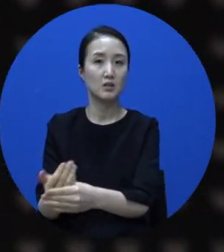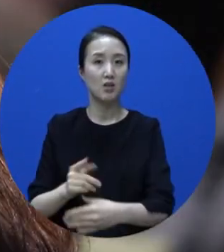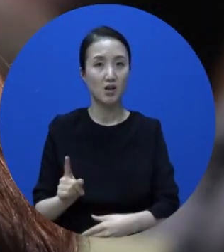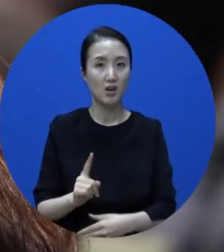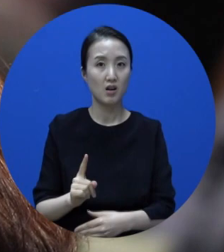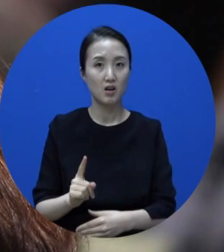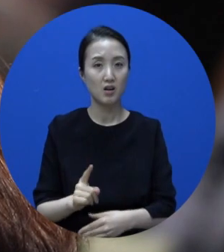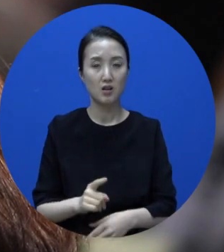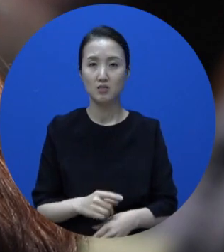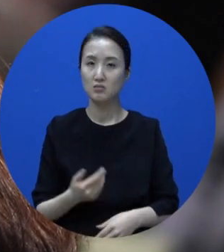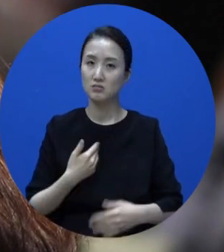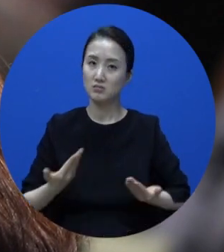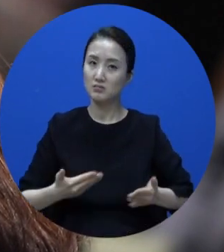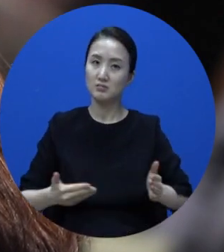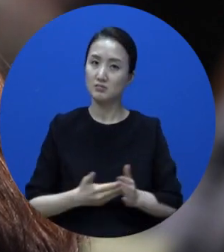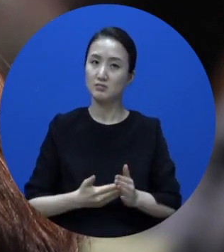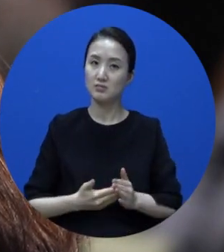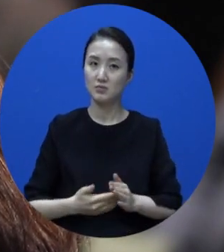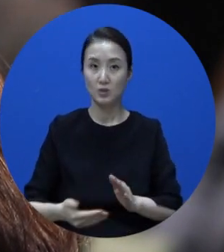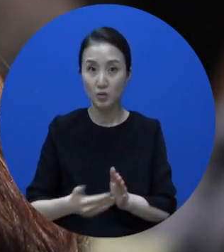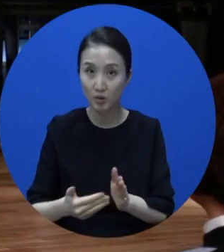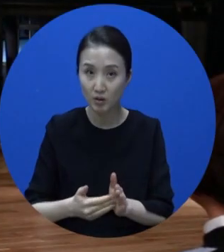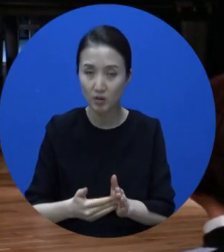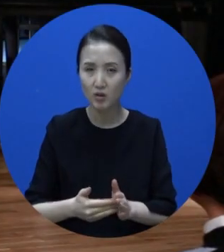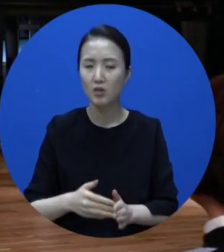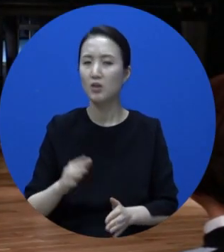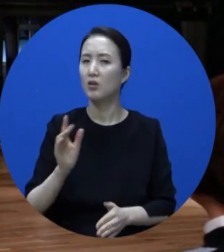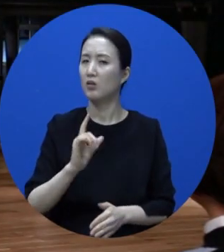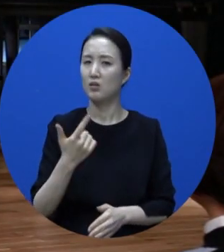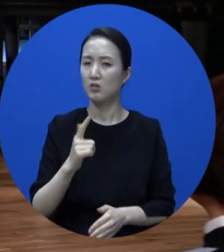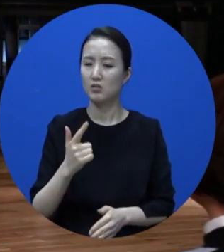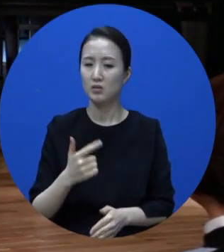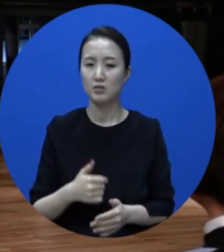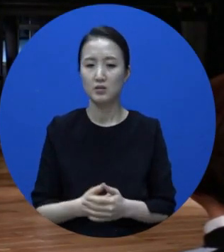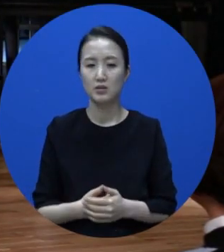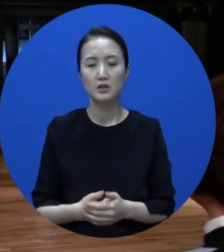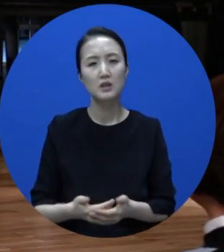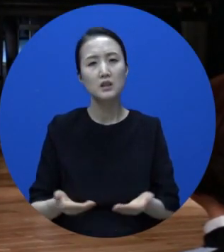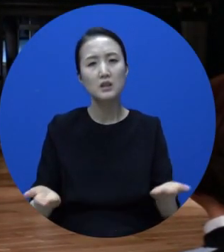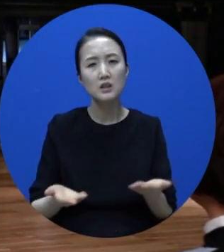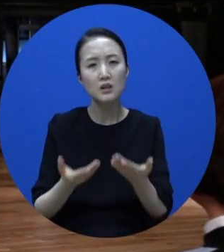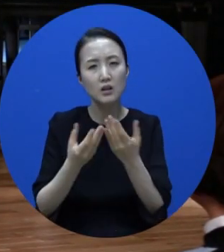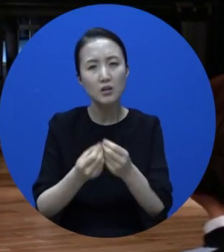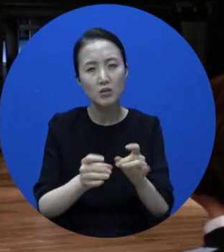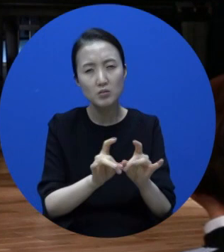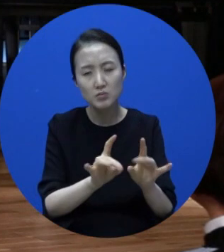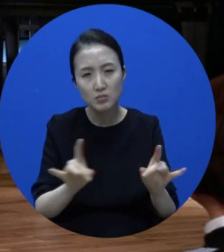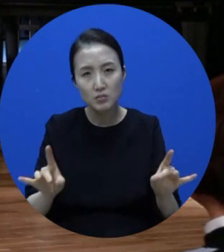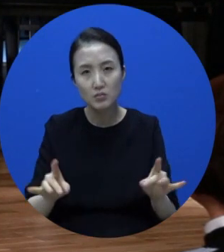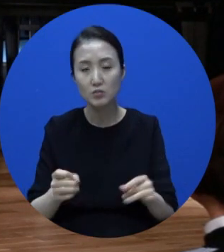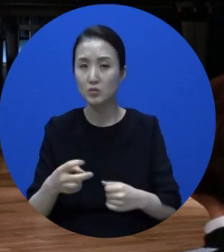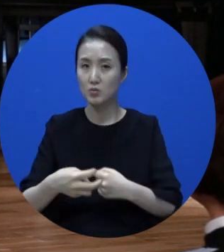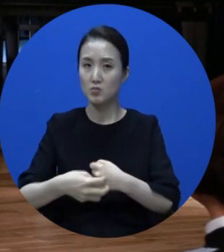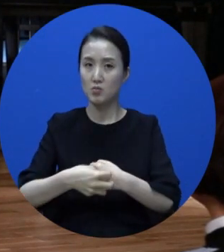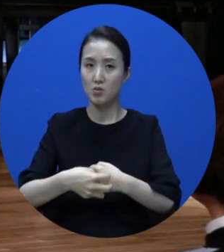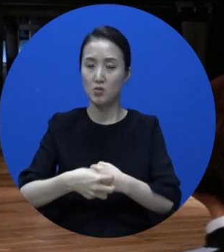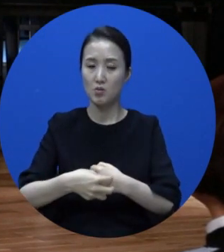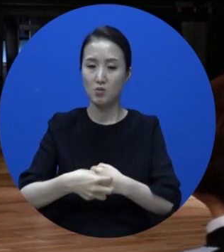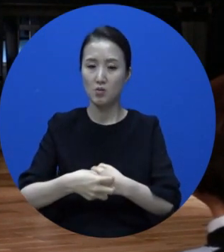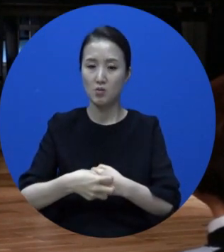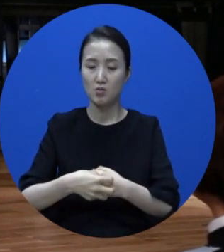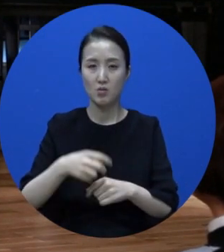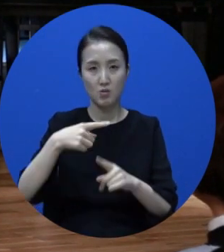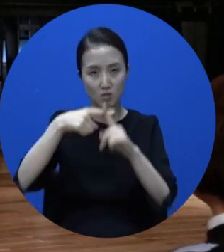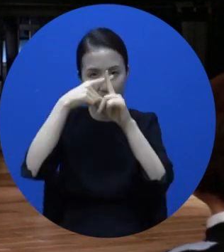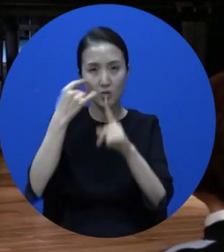돌아오니까 이게 여러 산업에 걸쳐서 여러 직종에 걸쳐서 응급실 의사